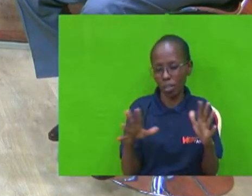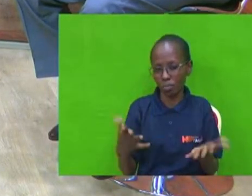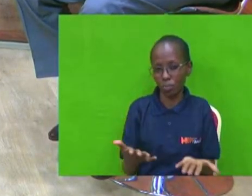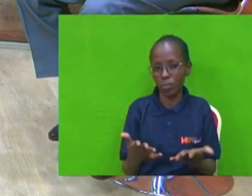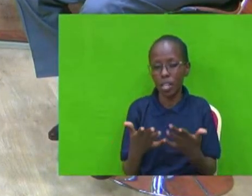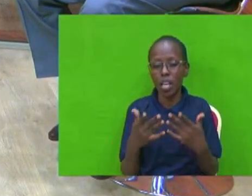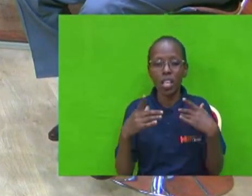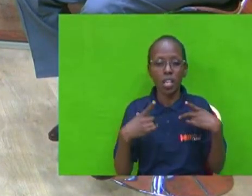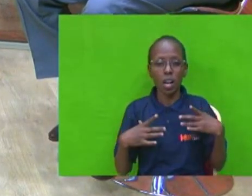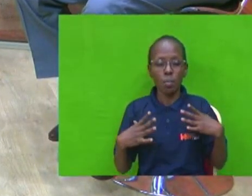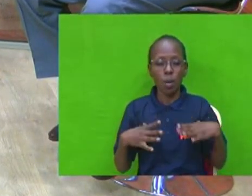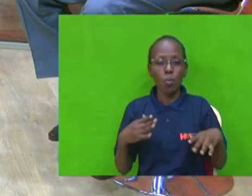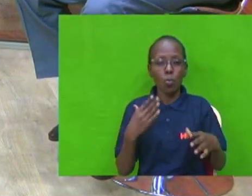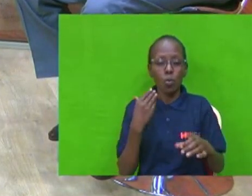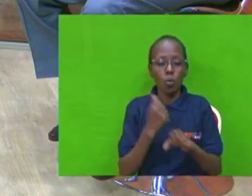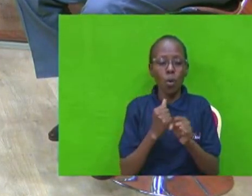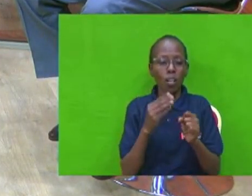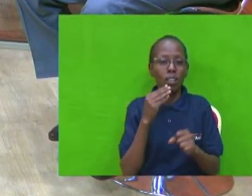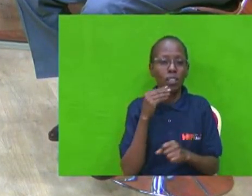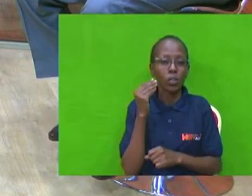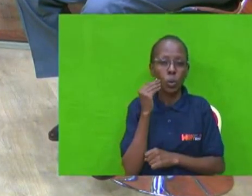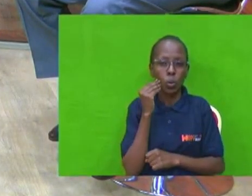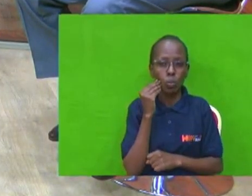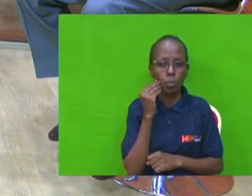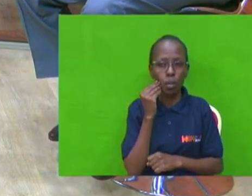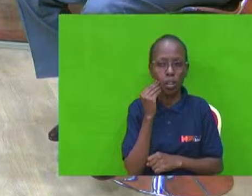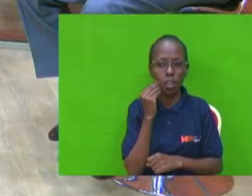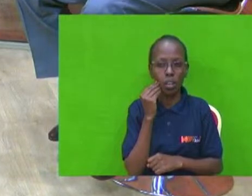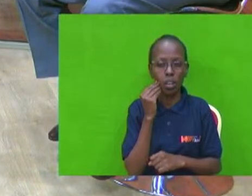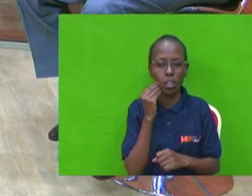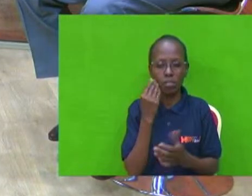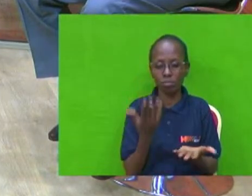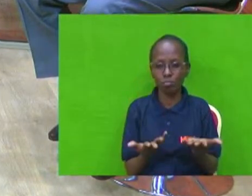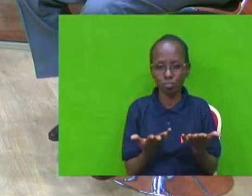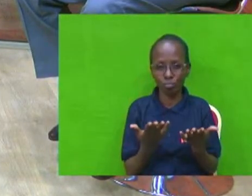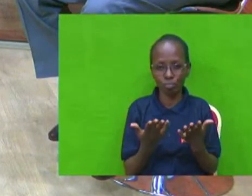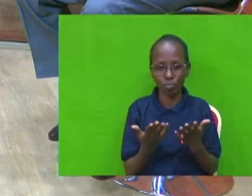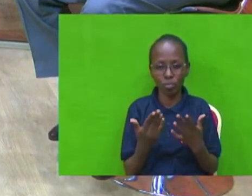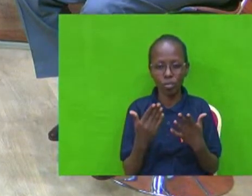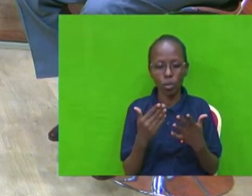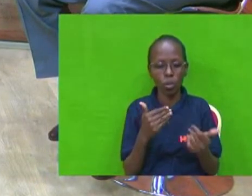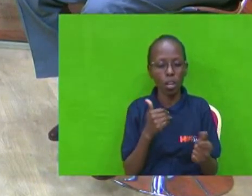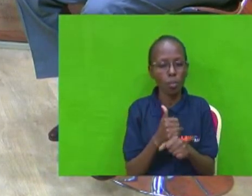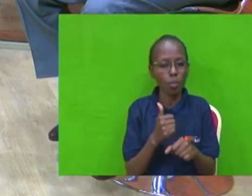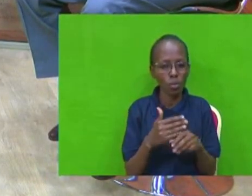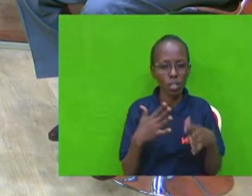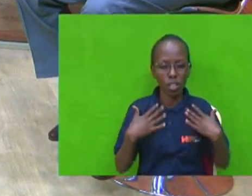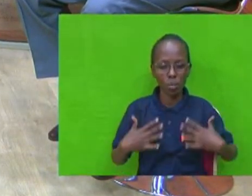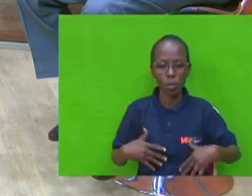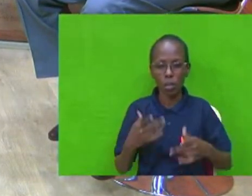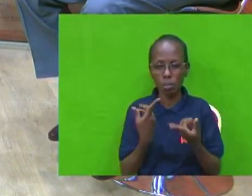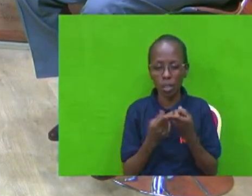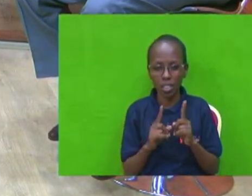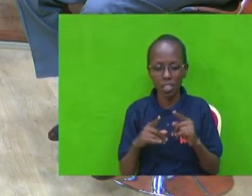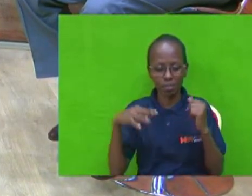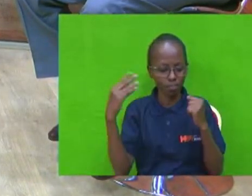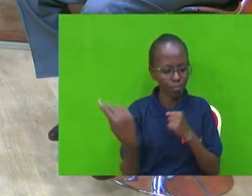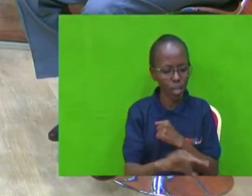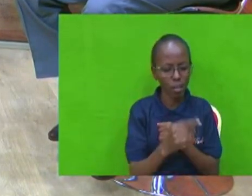ambao ni wafanyikazi kule nyumbani ambao wanaaswa kwa jinsi ya mwili lakini umewapata wanawapiga